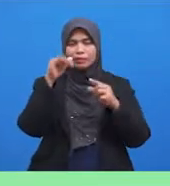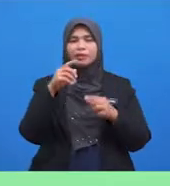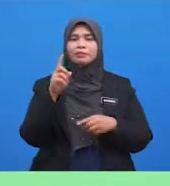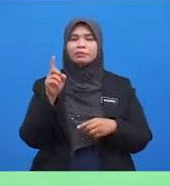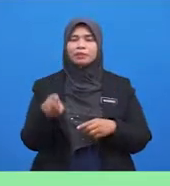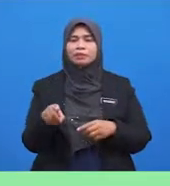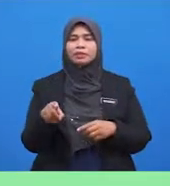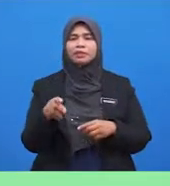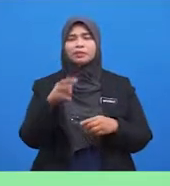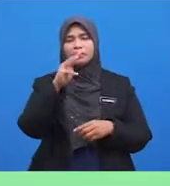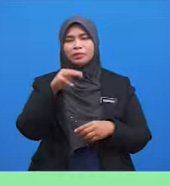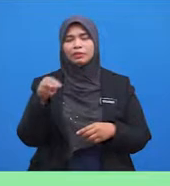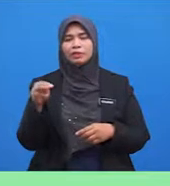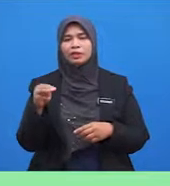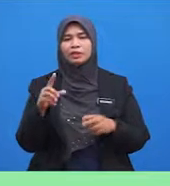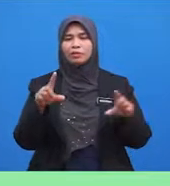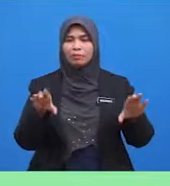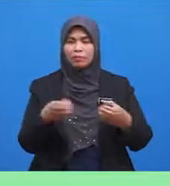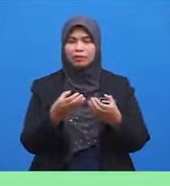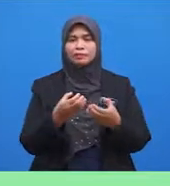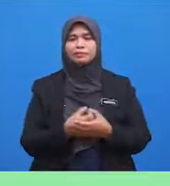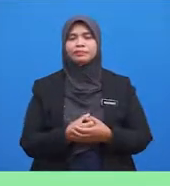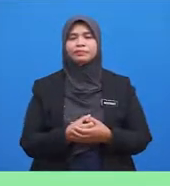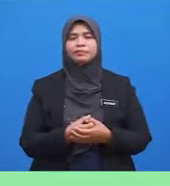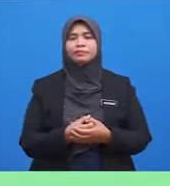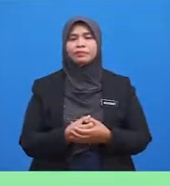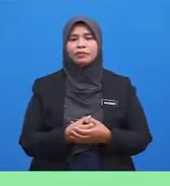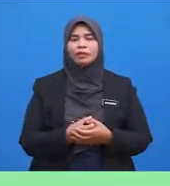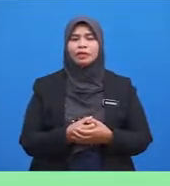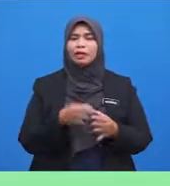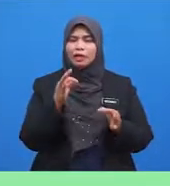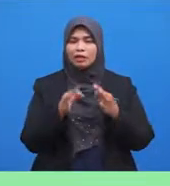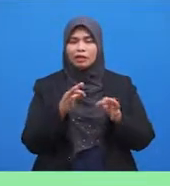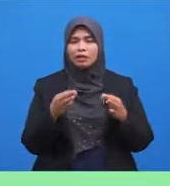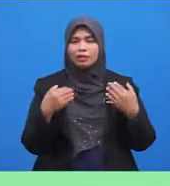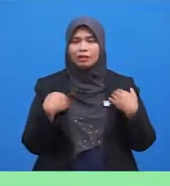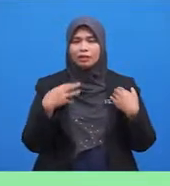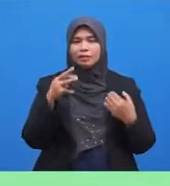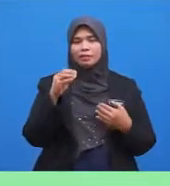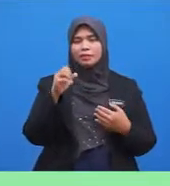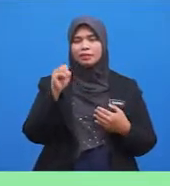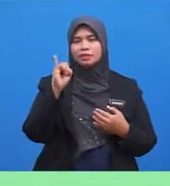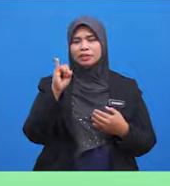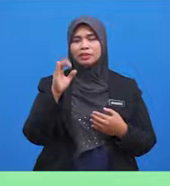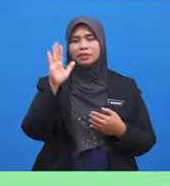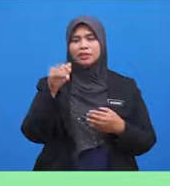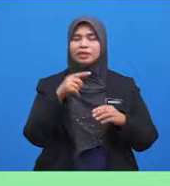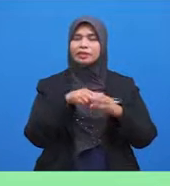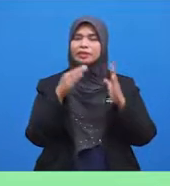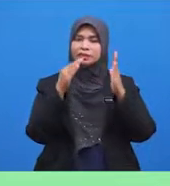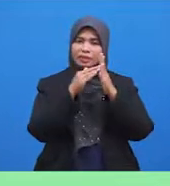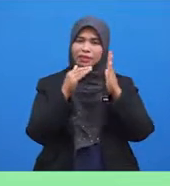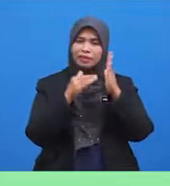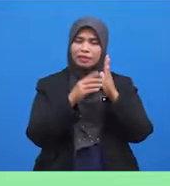sepatutnya murid-murid laksanakan. Sekiranya ada misi yang disenaraikan